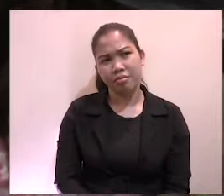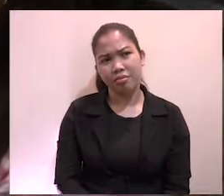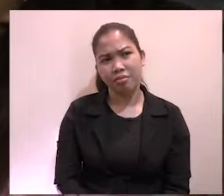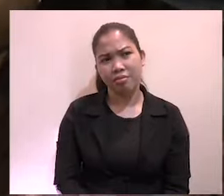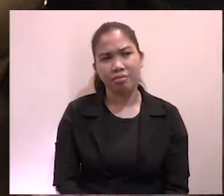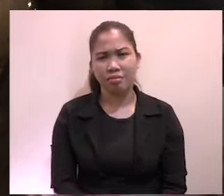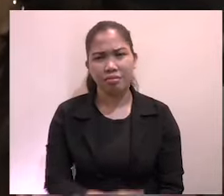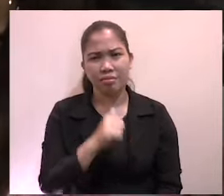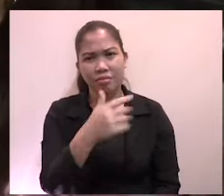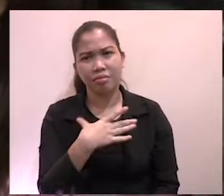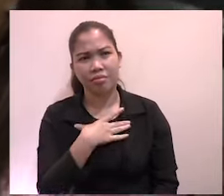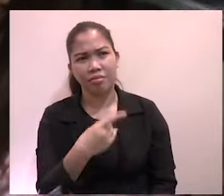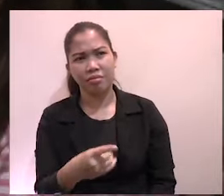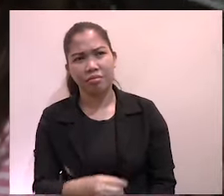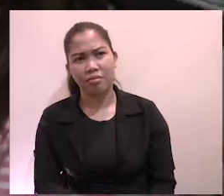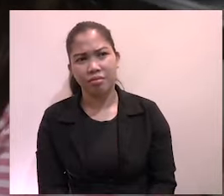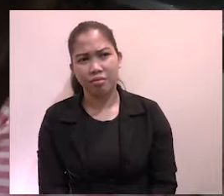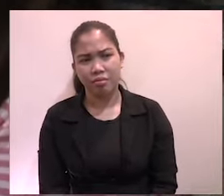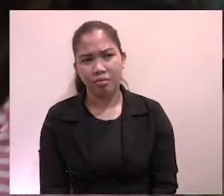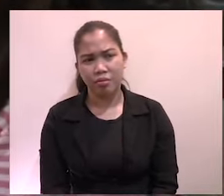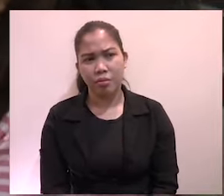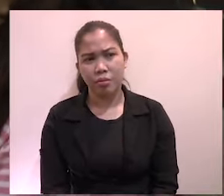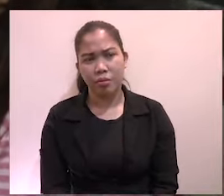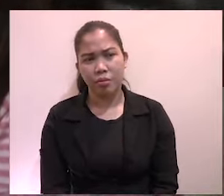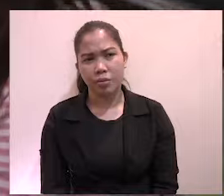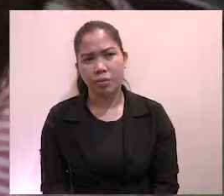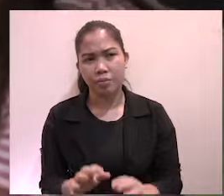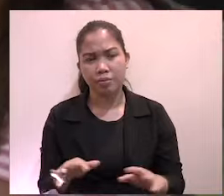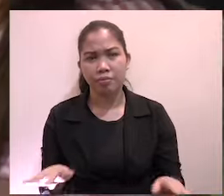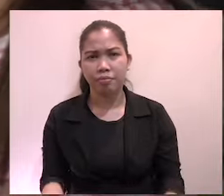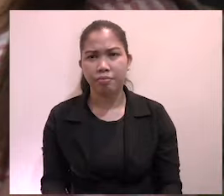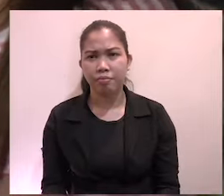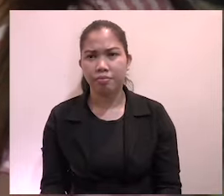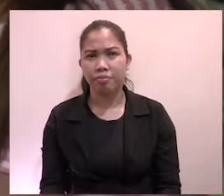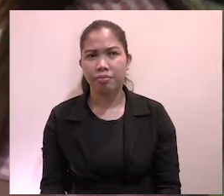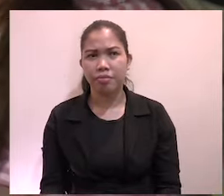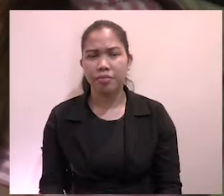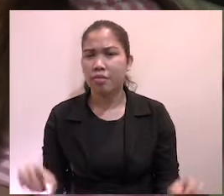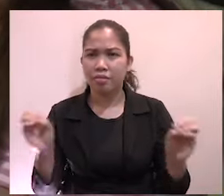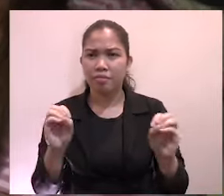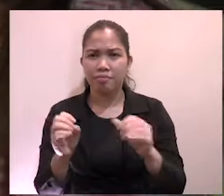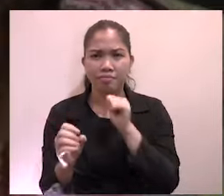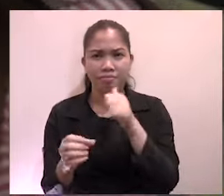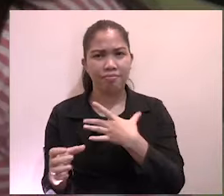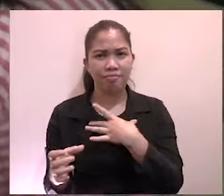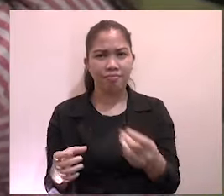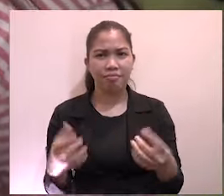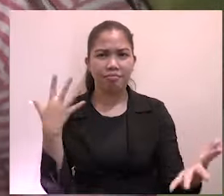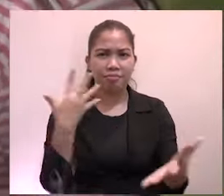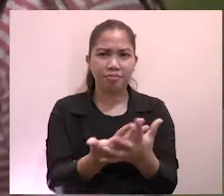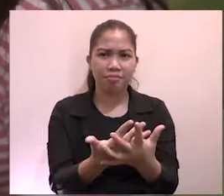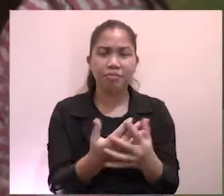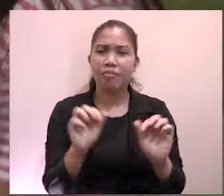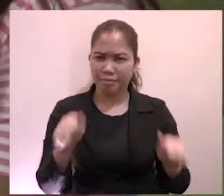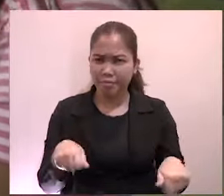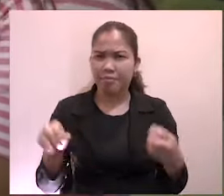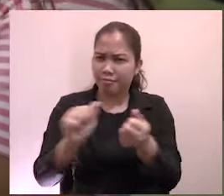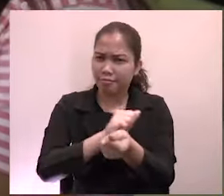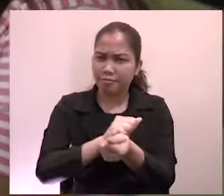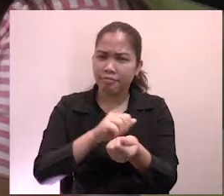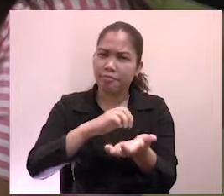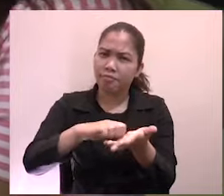Ayaw ko pong nasa kulungan ng ama ng aking mga anak. Ay, yun naman pala eh. Kung ayaw mo nasa kulungan, ako po, kaya ko pong i-delete ang Facebook ko